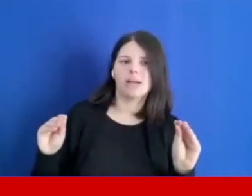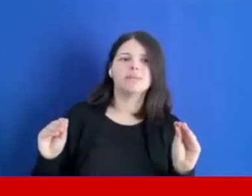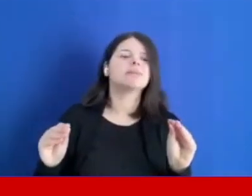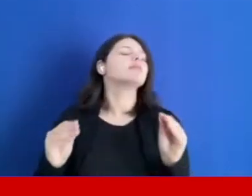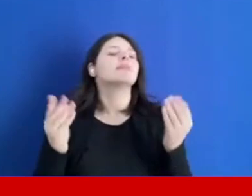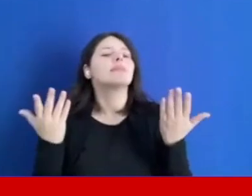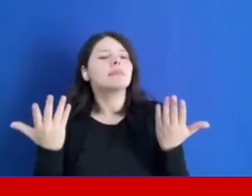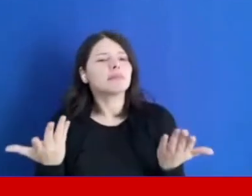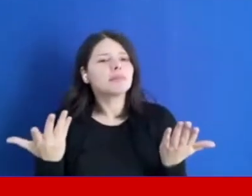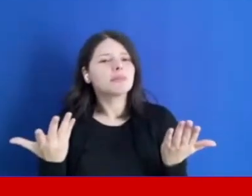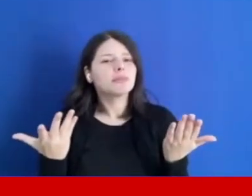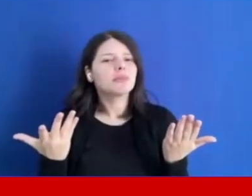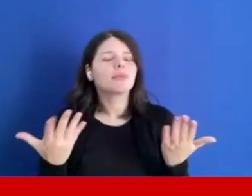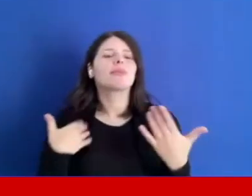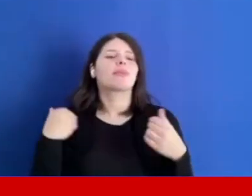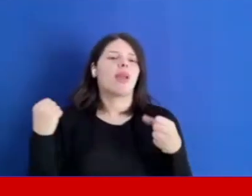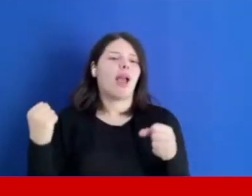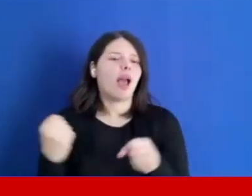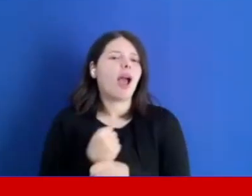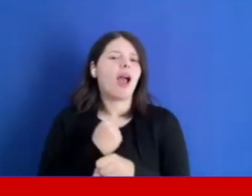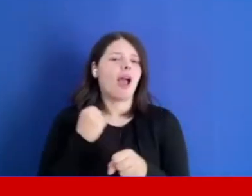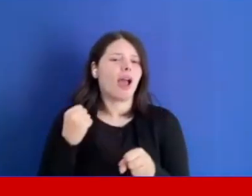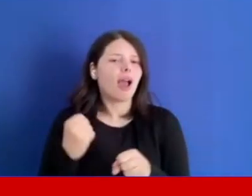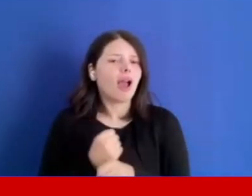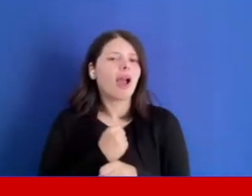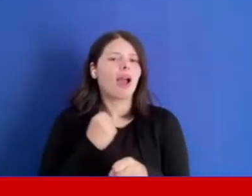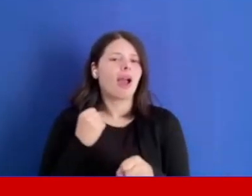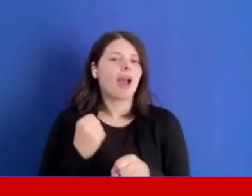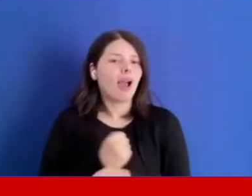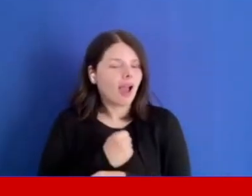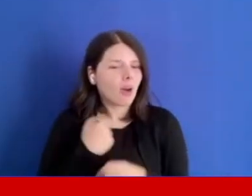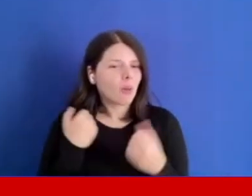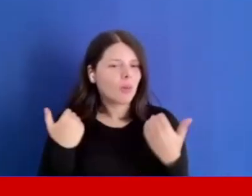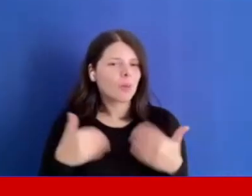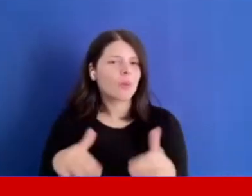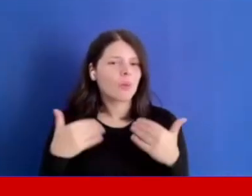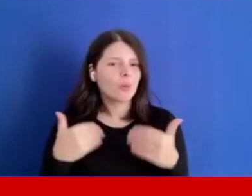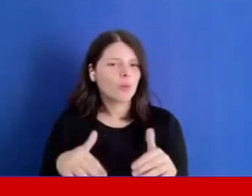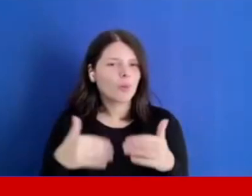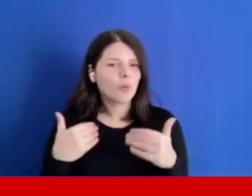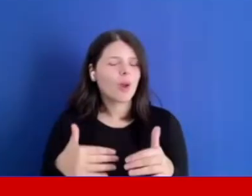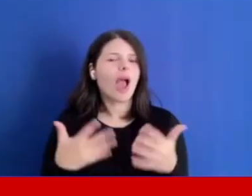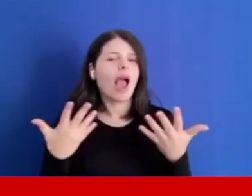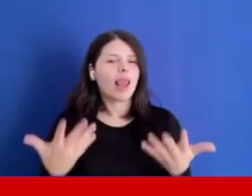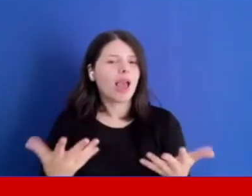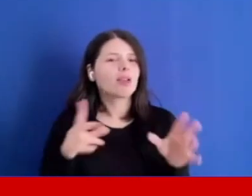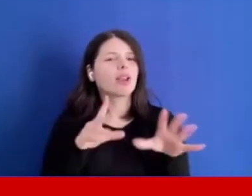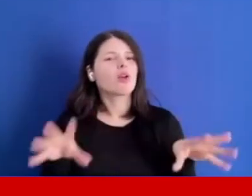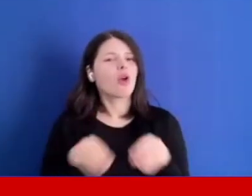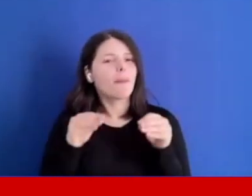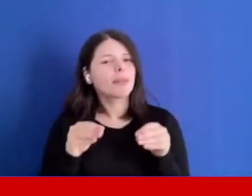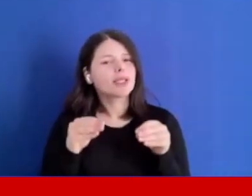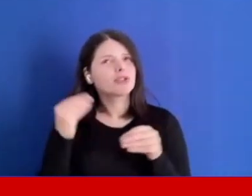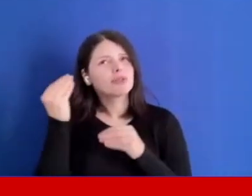Allora qui c'è da lavorare, diciamo, ecco, questa è stata la strada. Allora lì comincia a capire